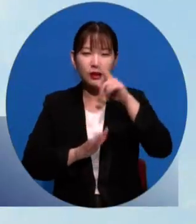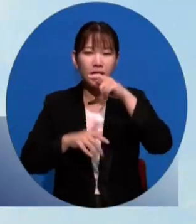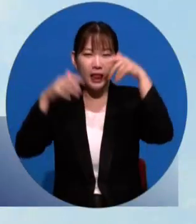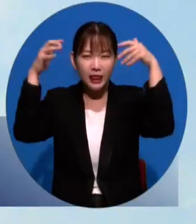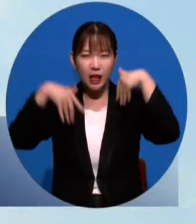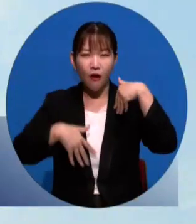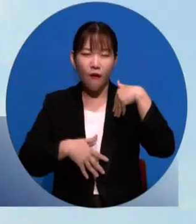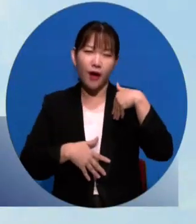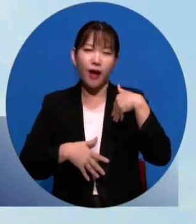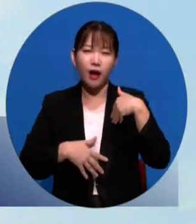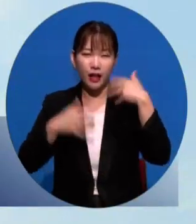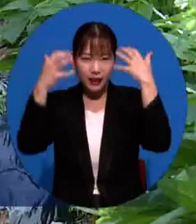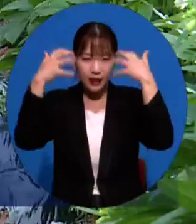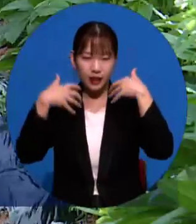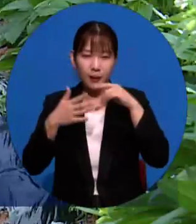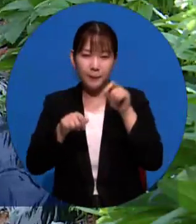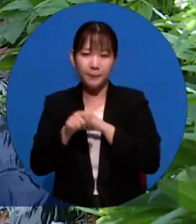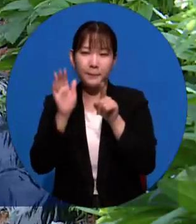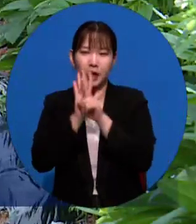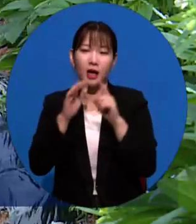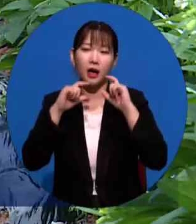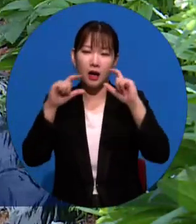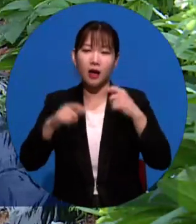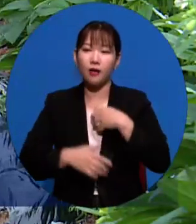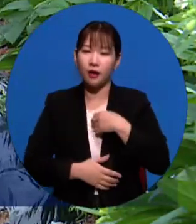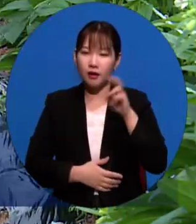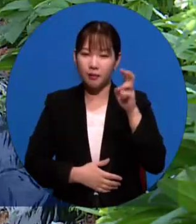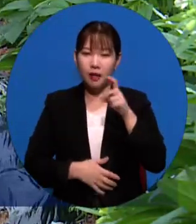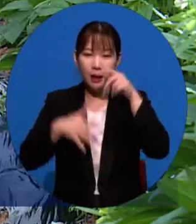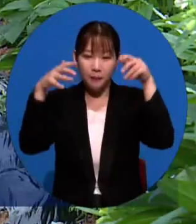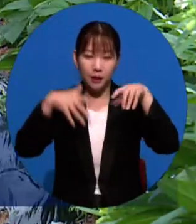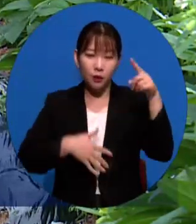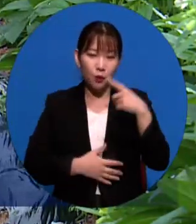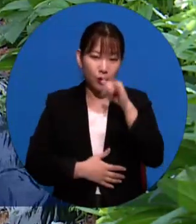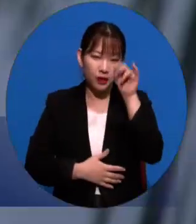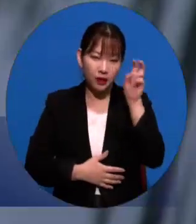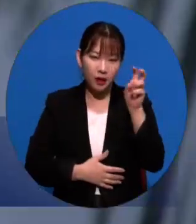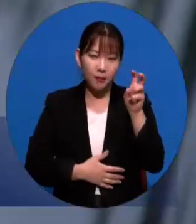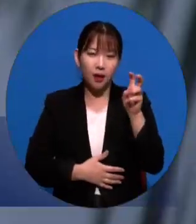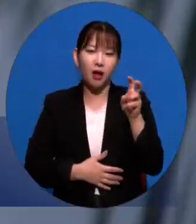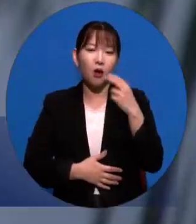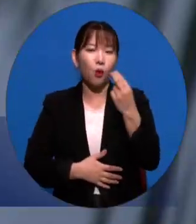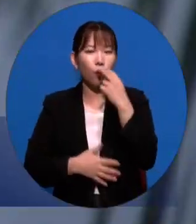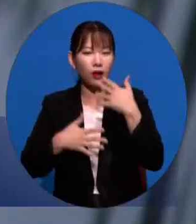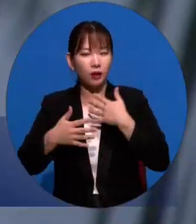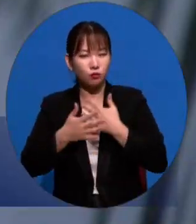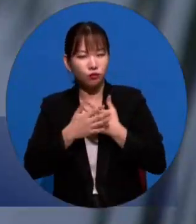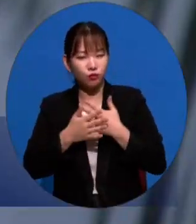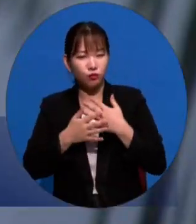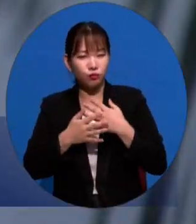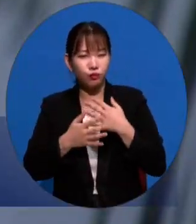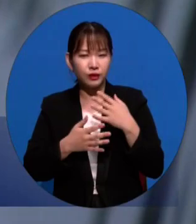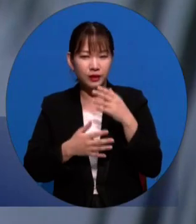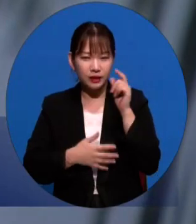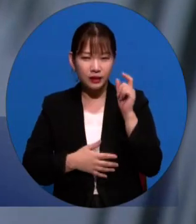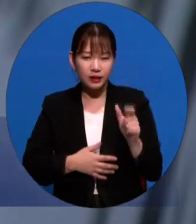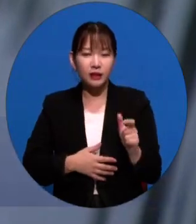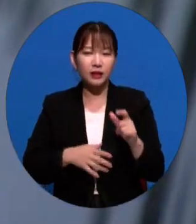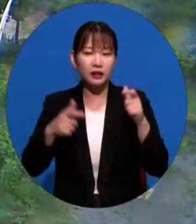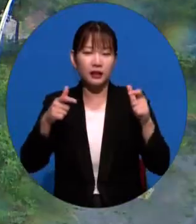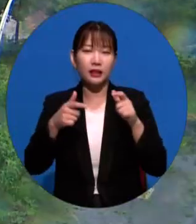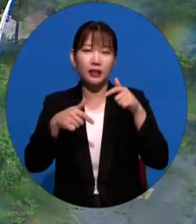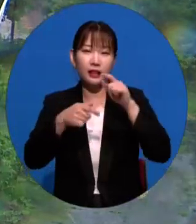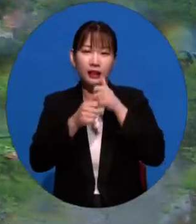폭염특보가 발표될 가능성이 있겠습니다. 비가 오는 곳이 있겠고 대류 불안정이 강해 지역에 따라 강수량 편차가